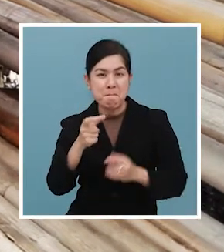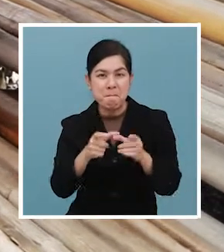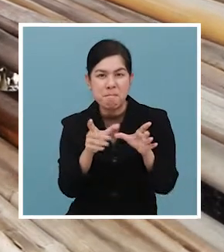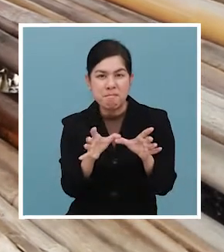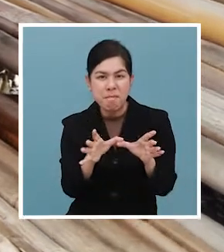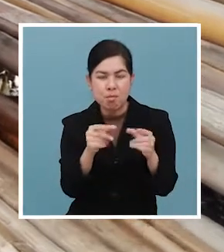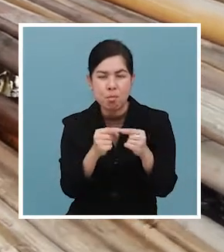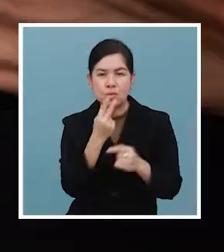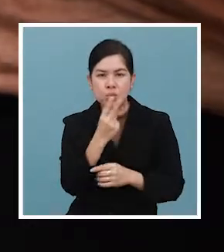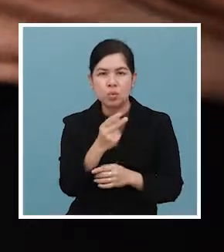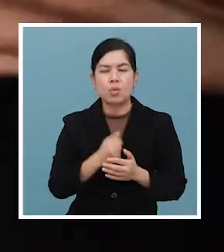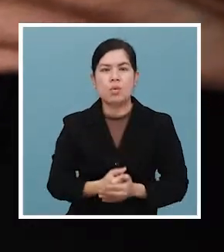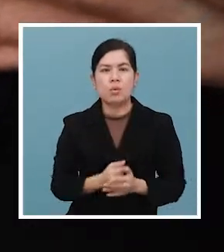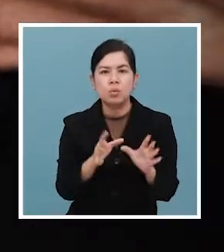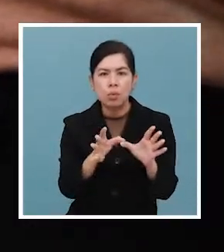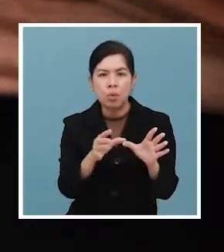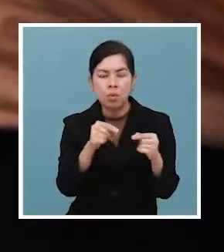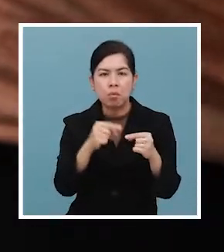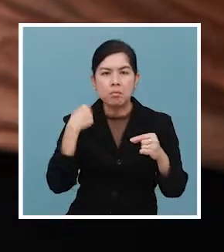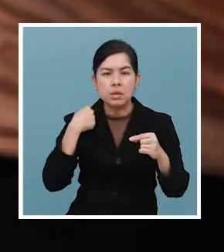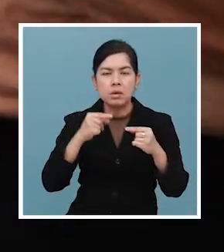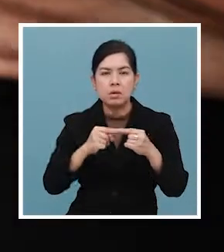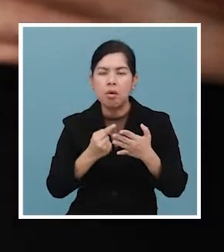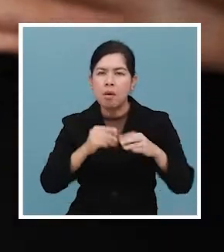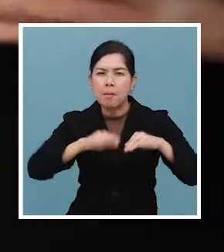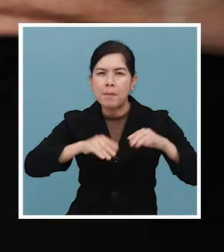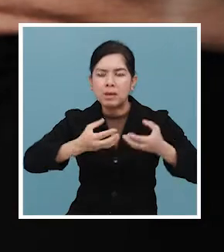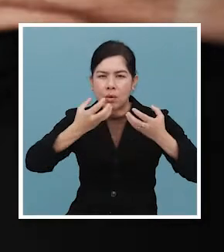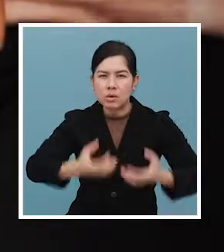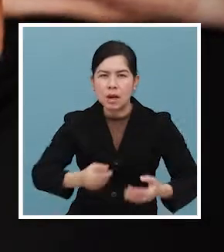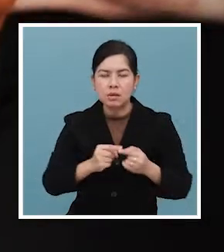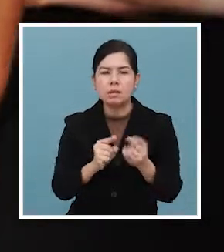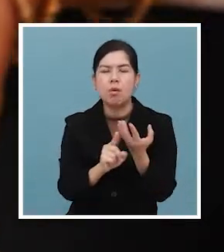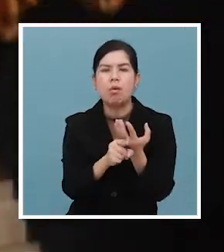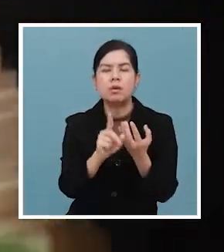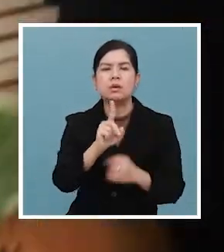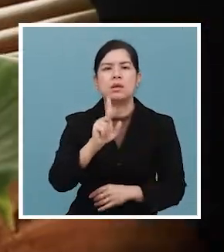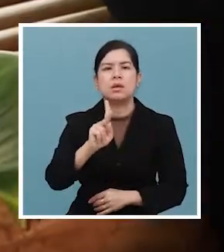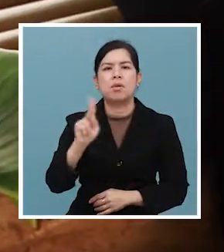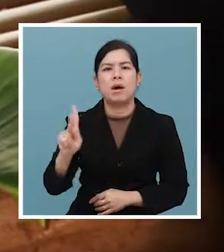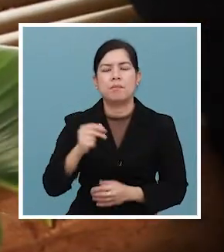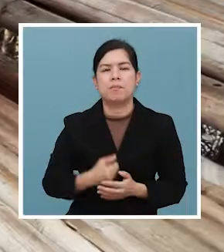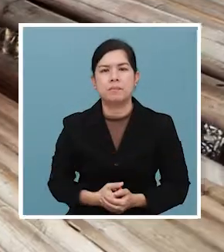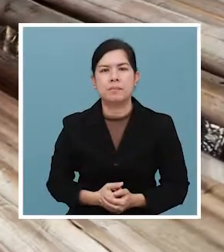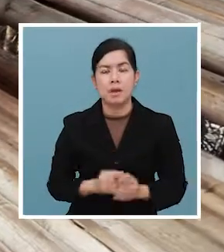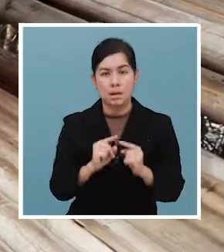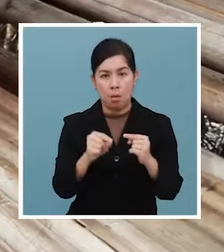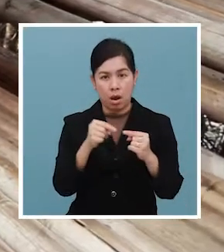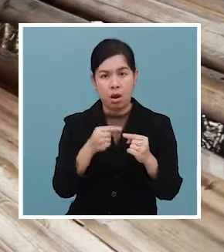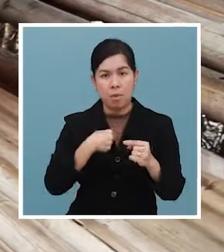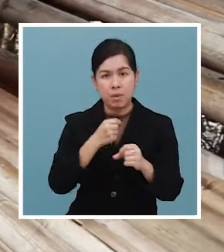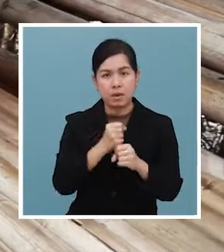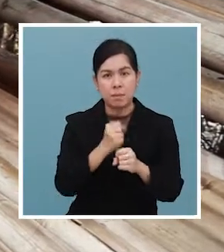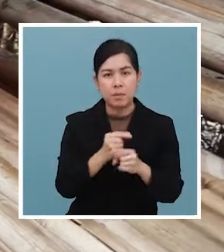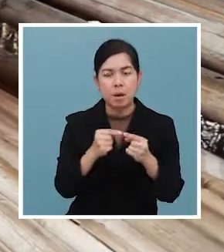ประมาณกิโลเมตรทรายนี้นะครับเนี่ยตัวนี้คือ 1กิโลกรัม 1กิโลกรัมค่ะ1กิโลกรัมเลยนะคะเนี่ยค่ะแต่เรา